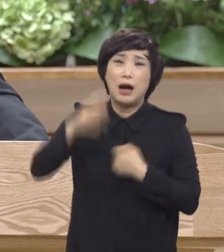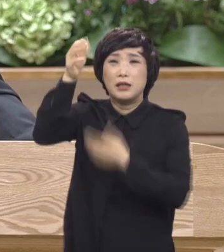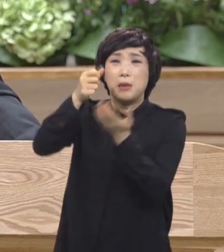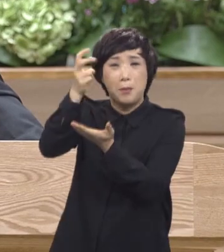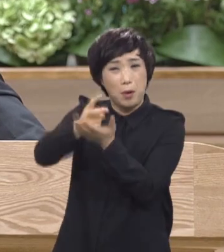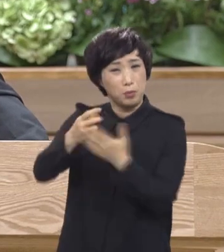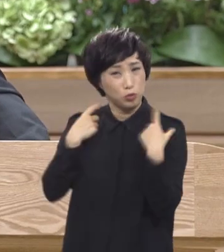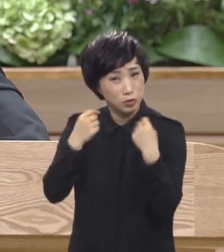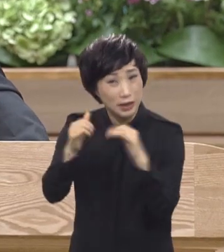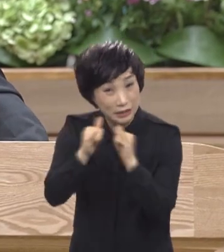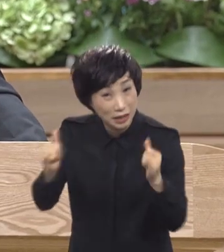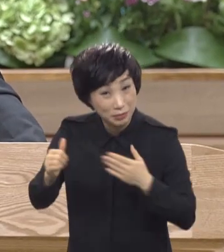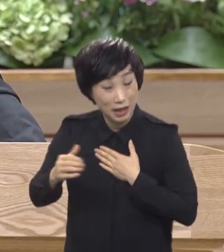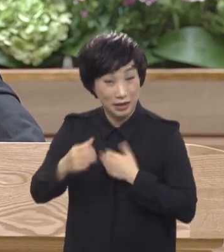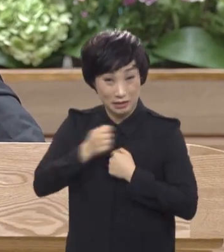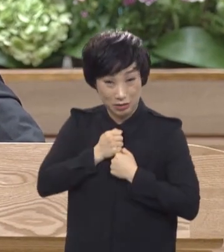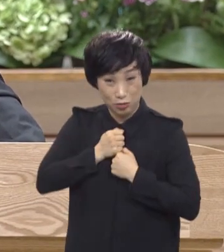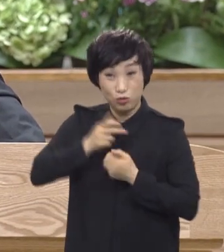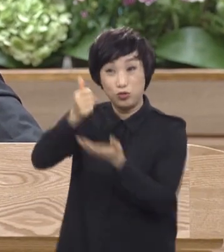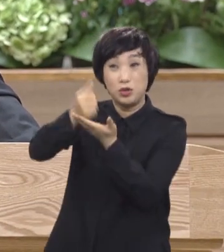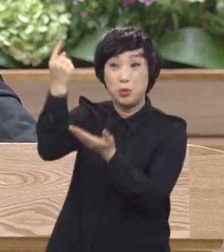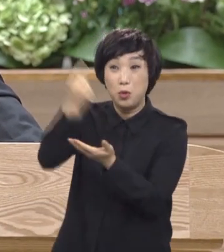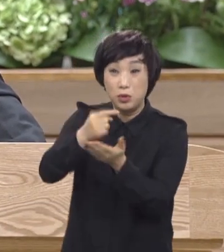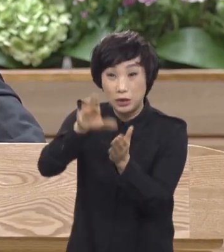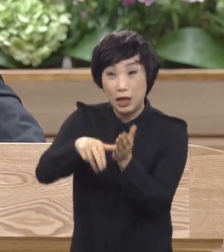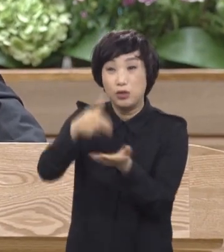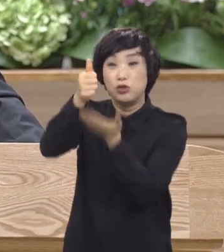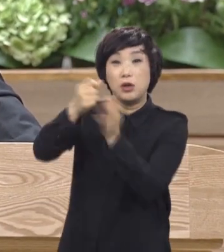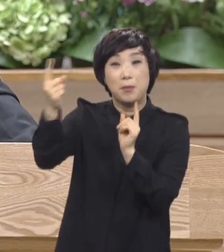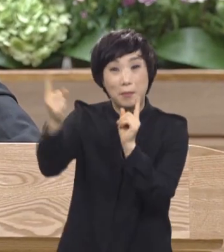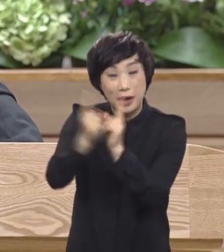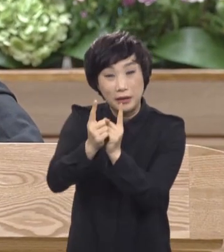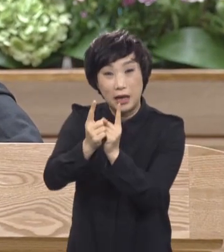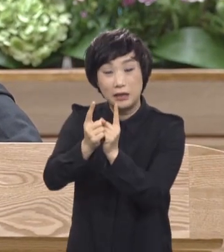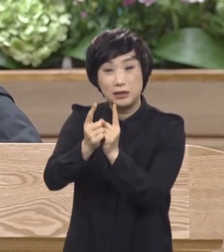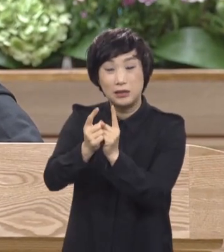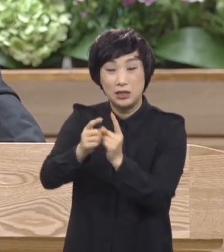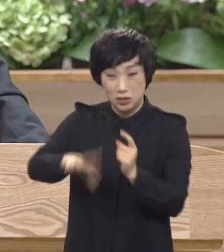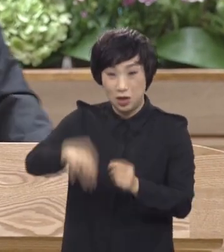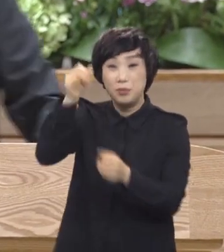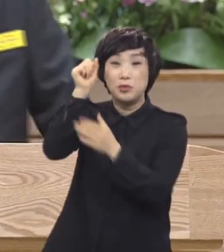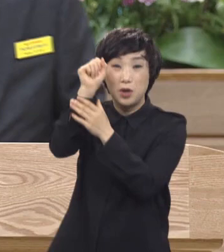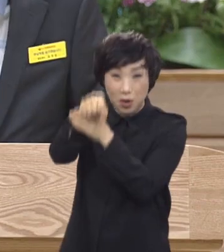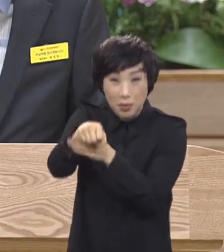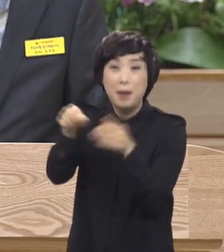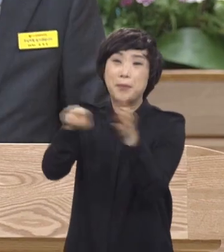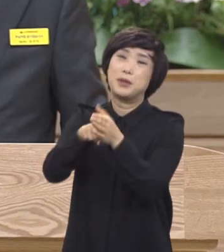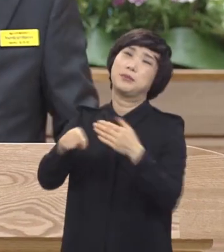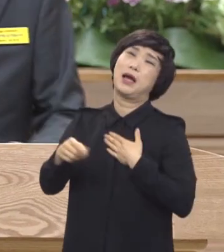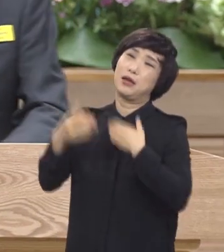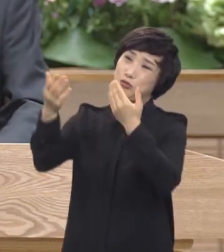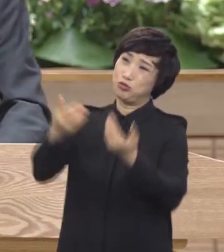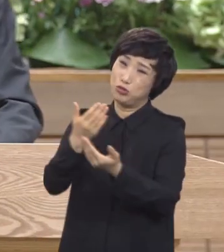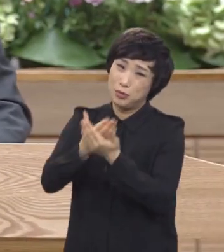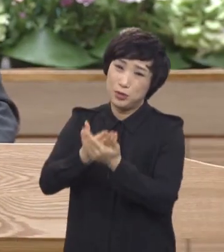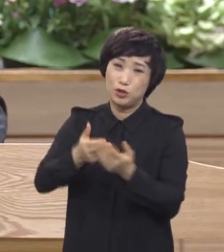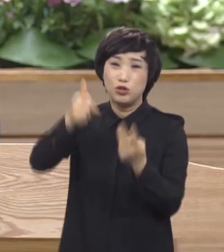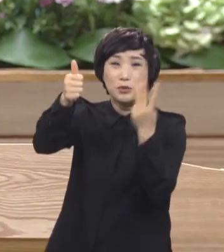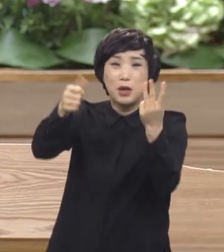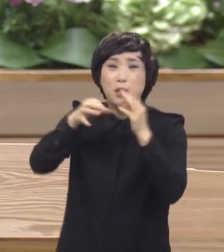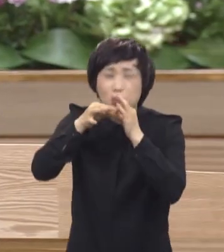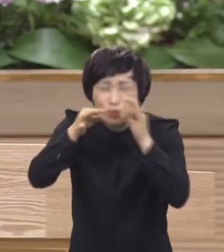질서를 유지하면서 주님 오시면 주님 뵐 수 있는 최고의 천열매의 믿음을 주시옵소서 우리 주여